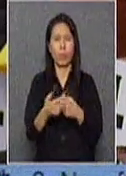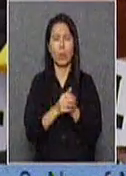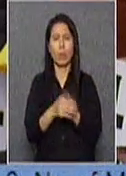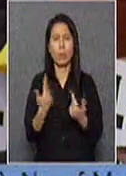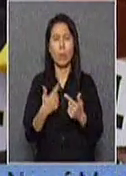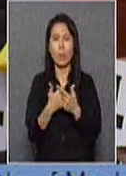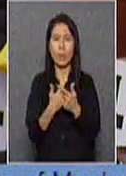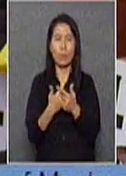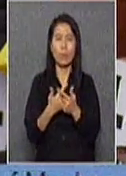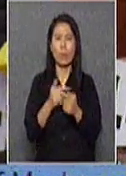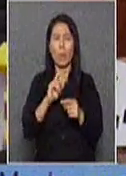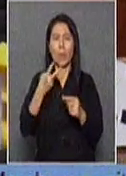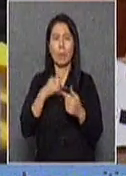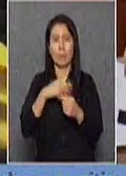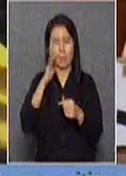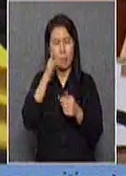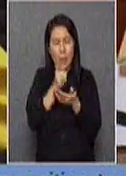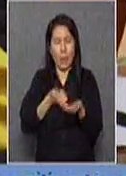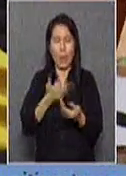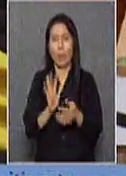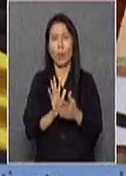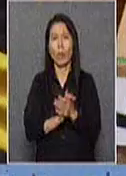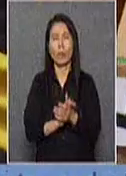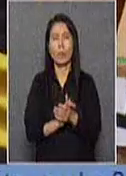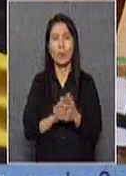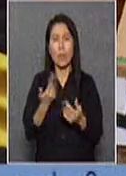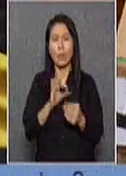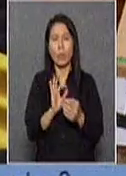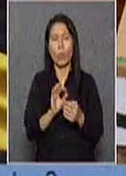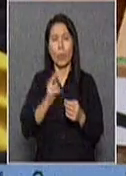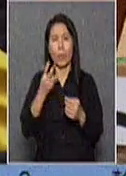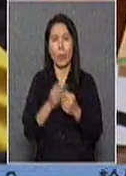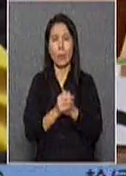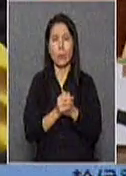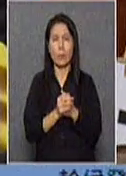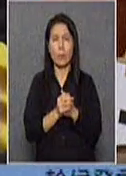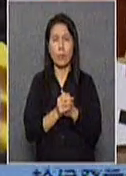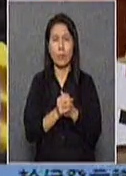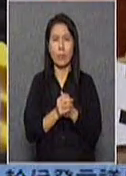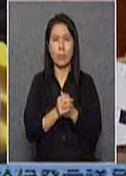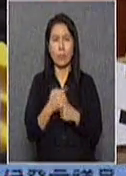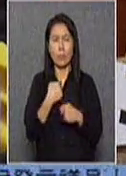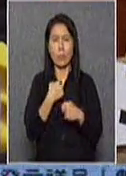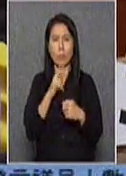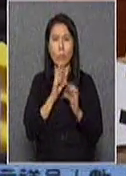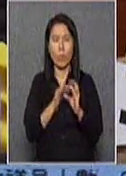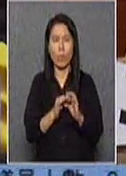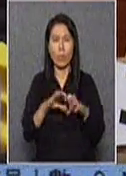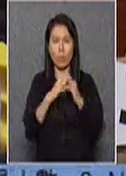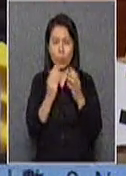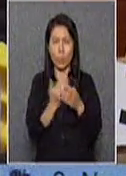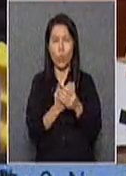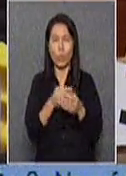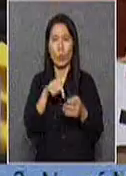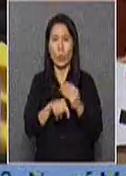局長要引咎辭職，或者不導致我們要將這個的總目呢是這